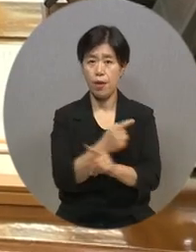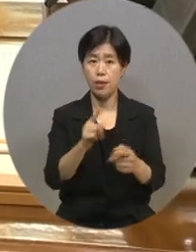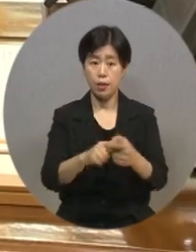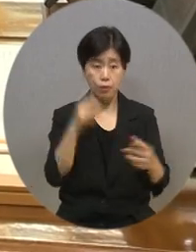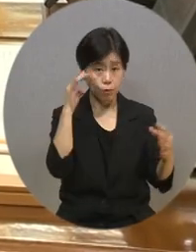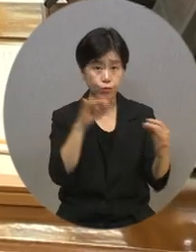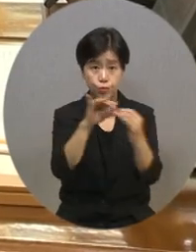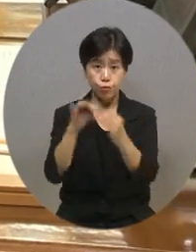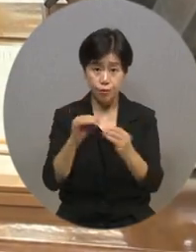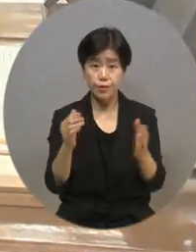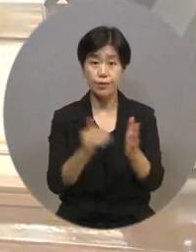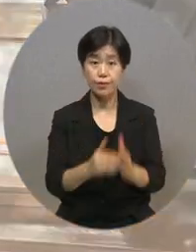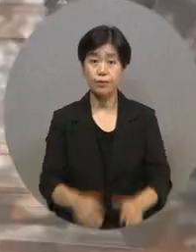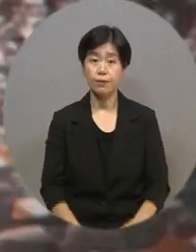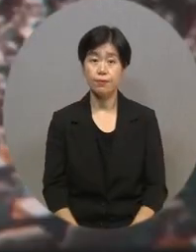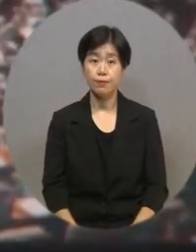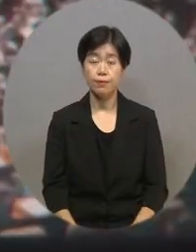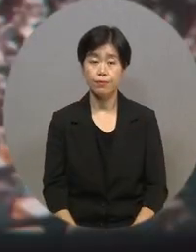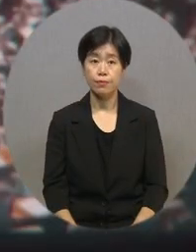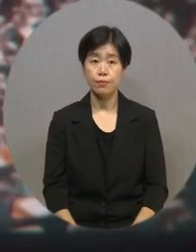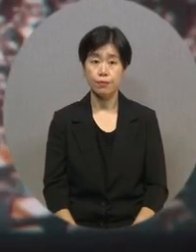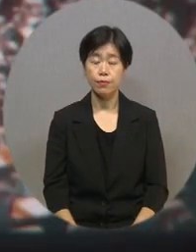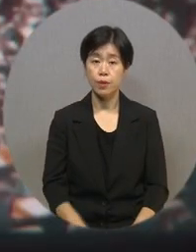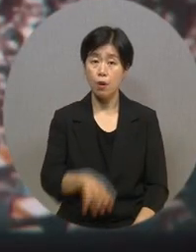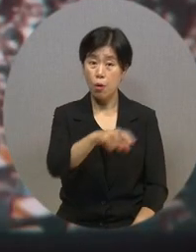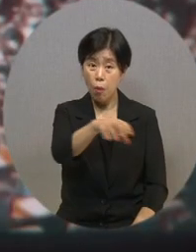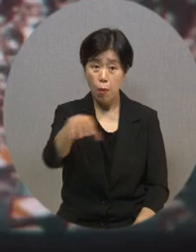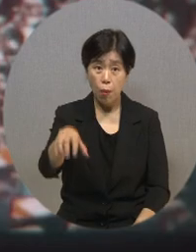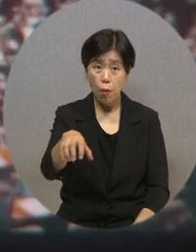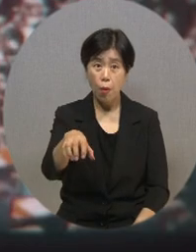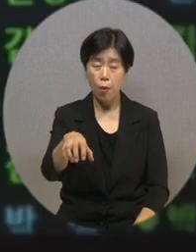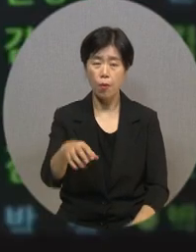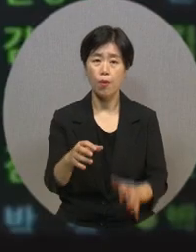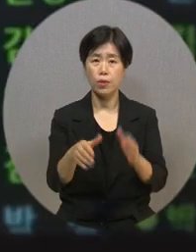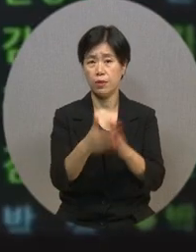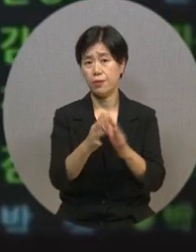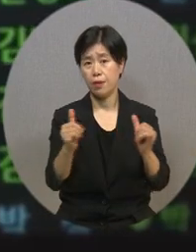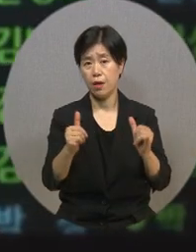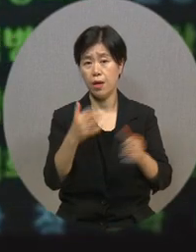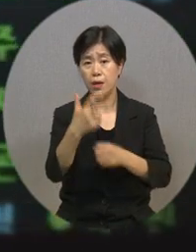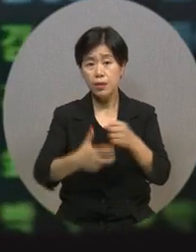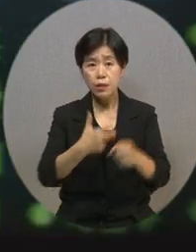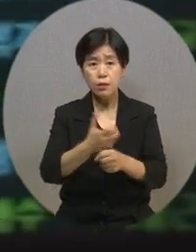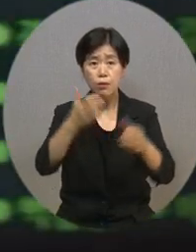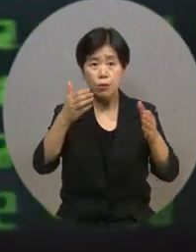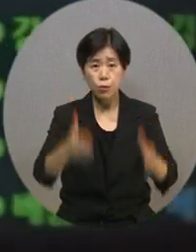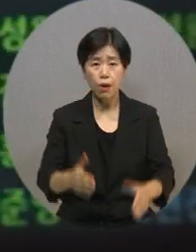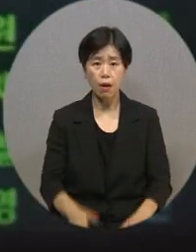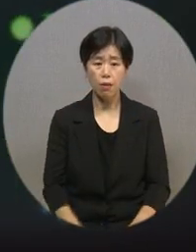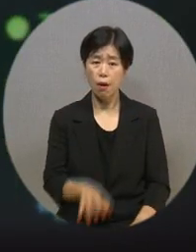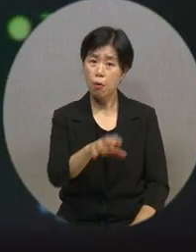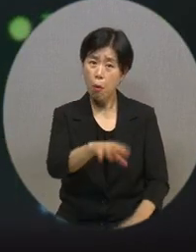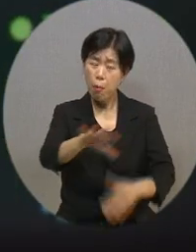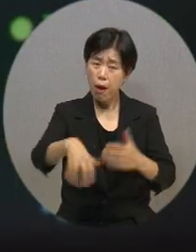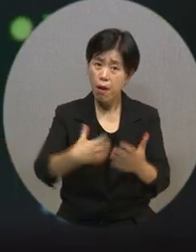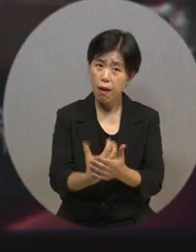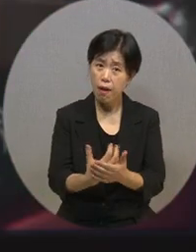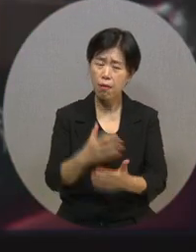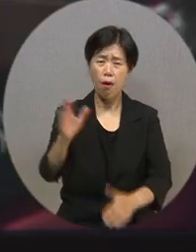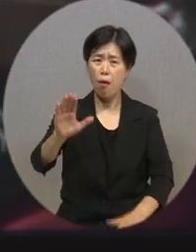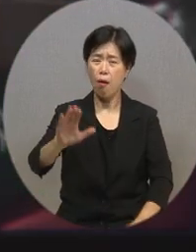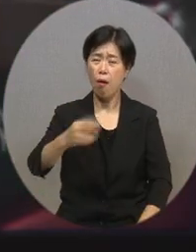만장일치로 채택했습니다. 순천과 여수 지역민들이 지난 70여 년간 반란의 도시라는 억울한 오명